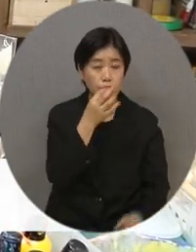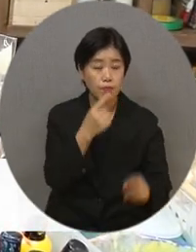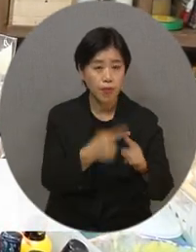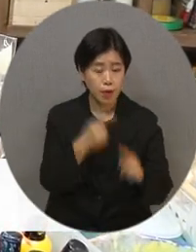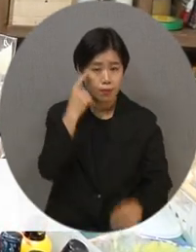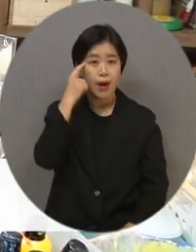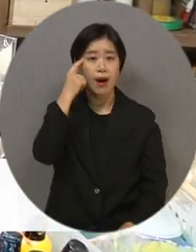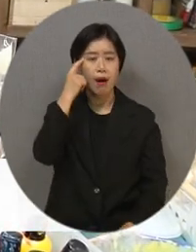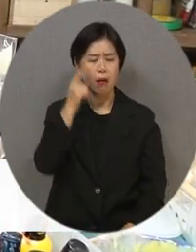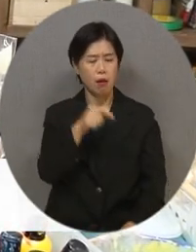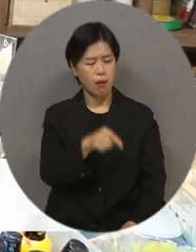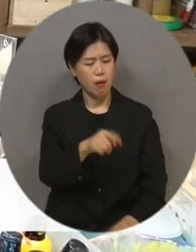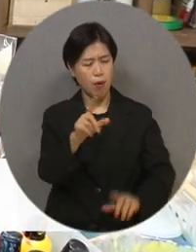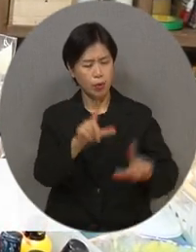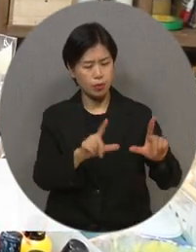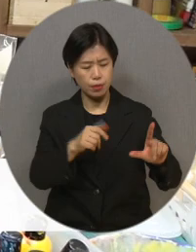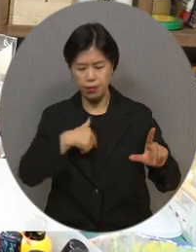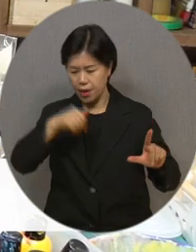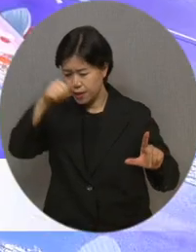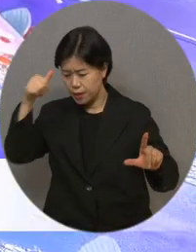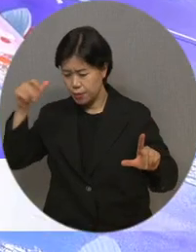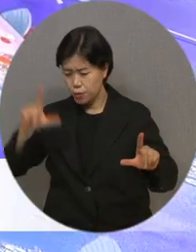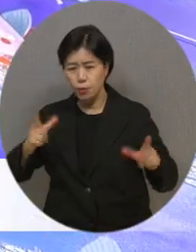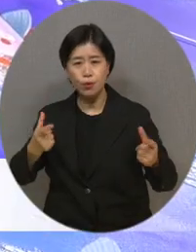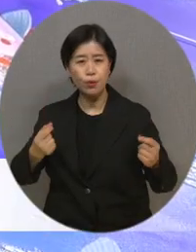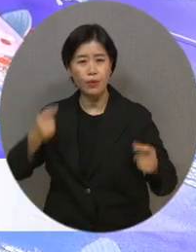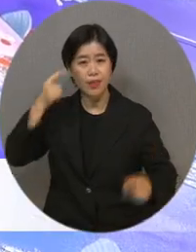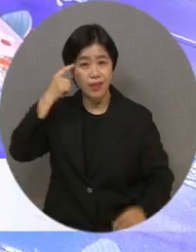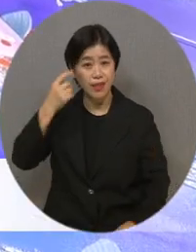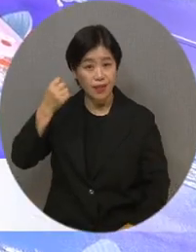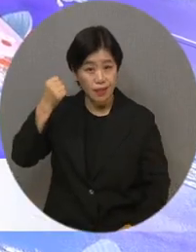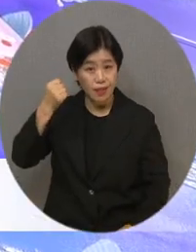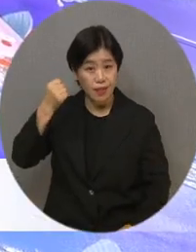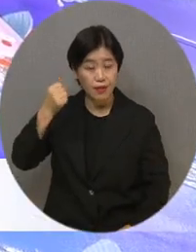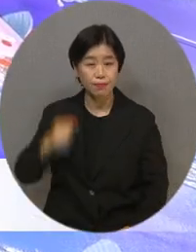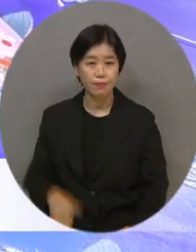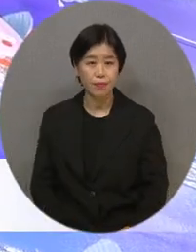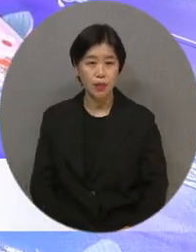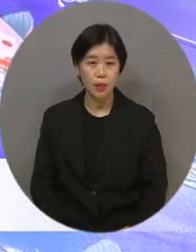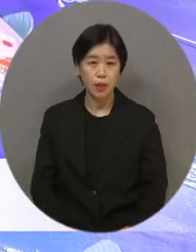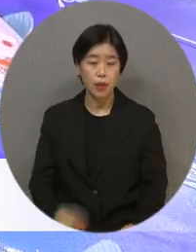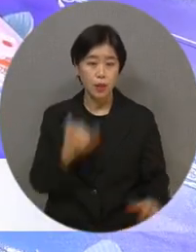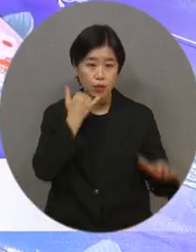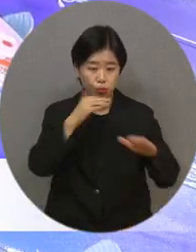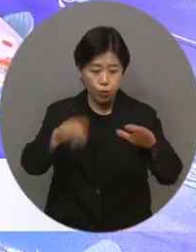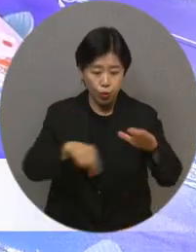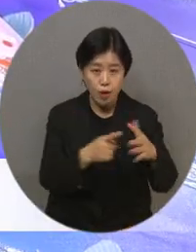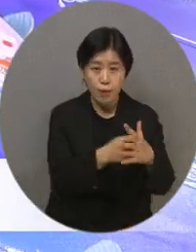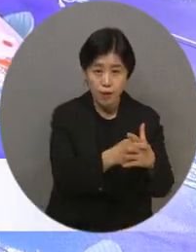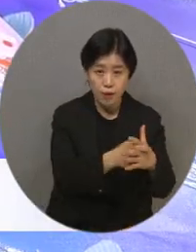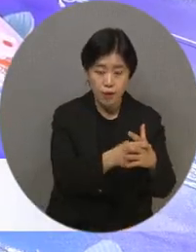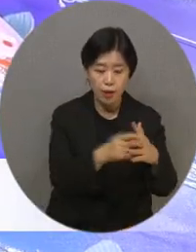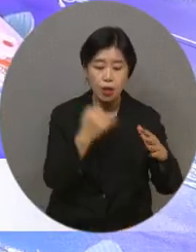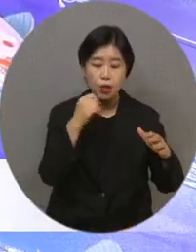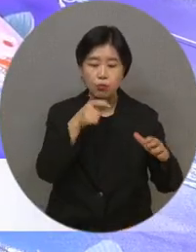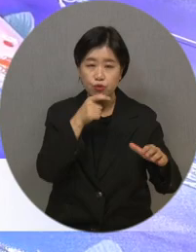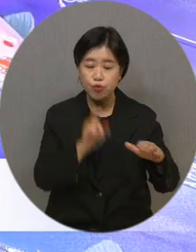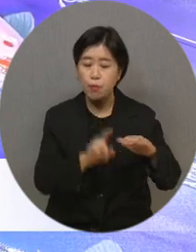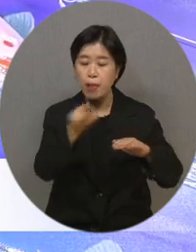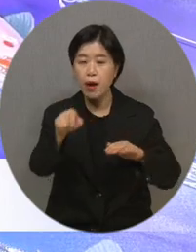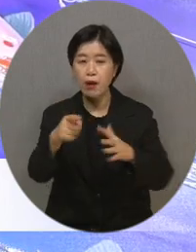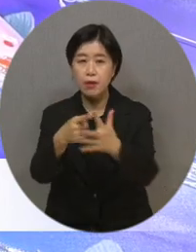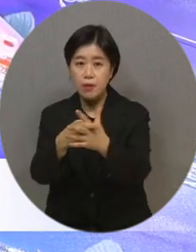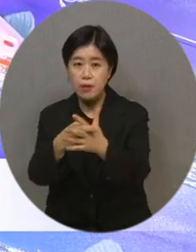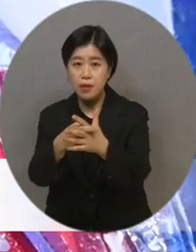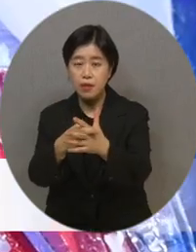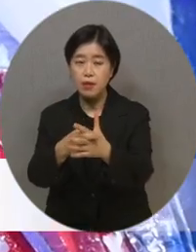멸치와 우리의 인생이 같다고 느끼고 작품을 통해 물속의 멸치, 물 밖의 멸치, 바짝 말린